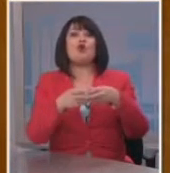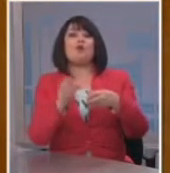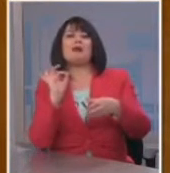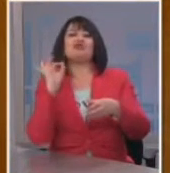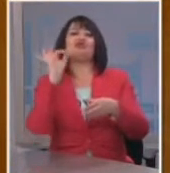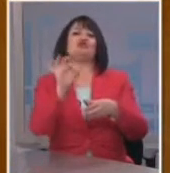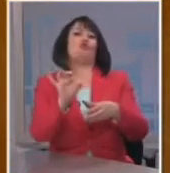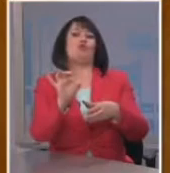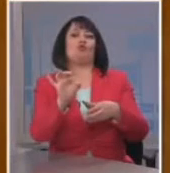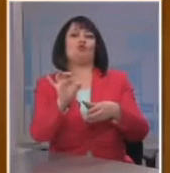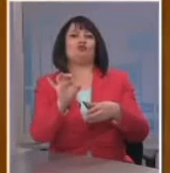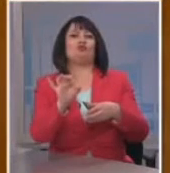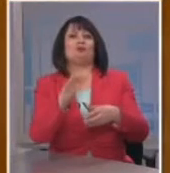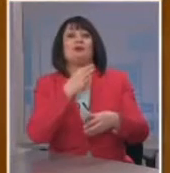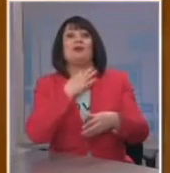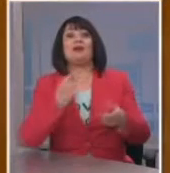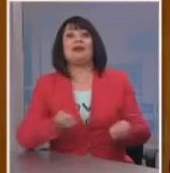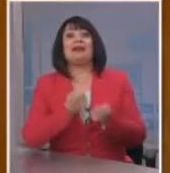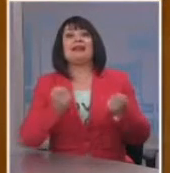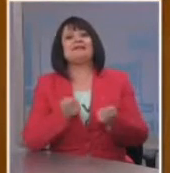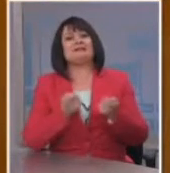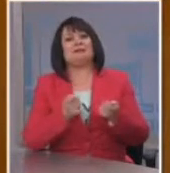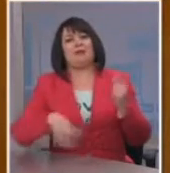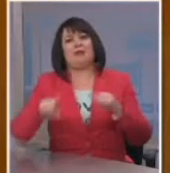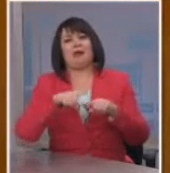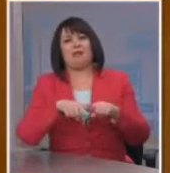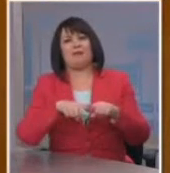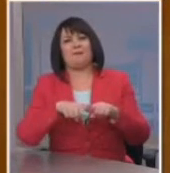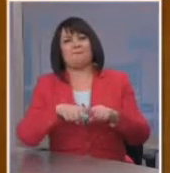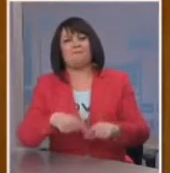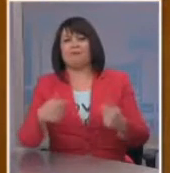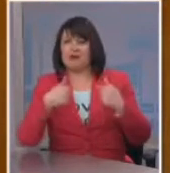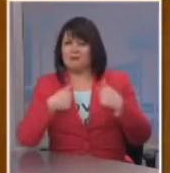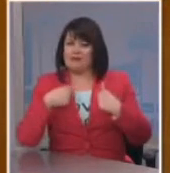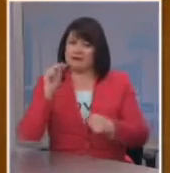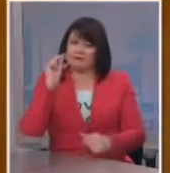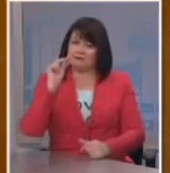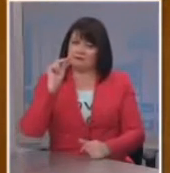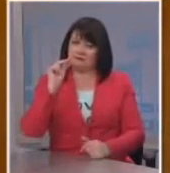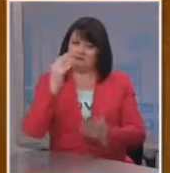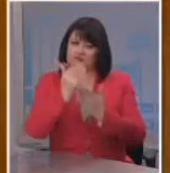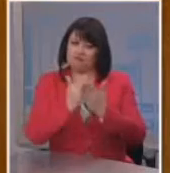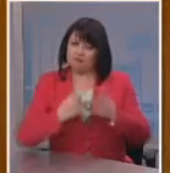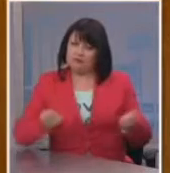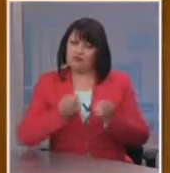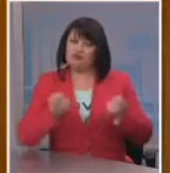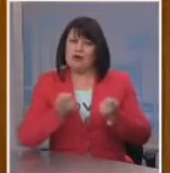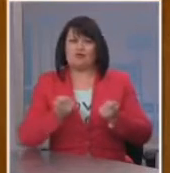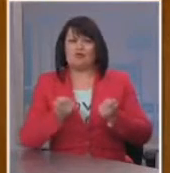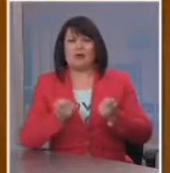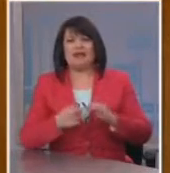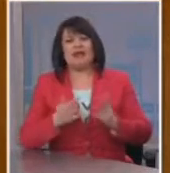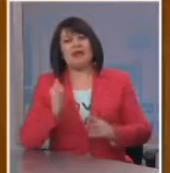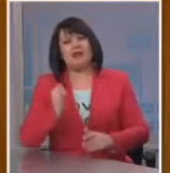Ήταν στόχοι χρήσιμοι για τη χώρα μας. Και τους στόχους αυτούς εμείς δεσμευόμαστε να τους υλοποιήσουμε είτε αργά,